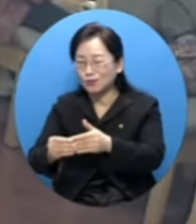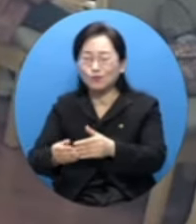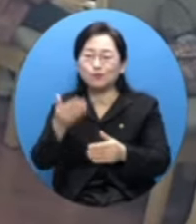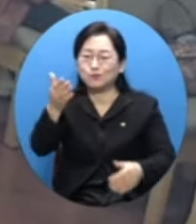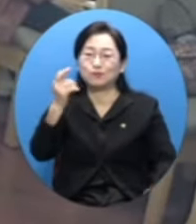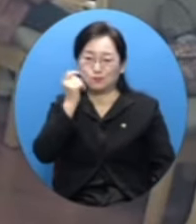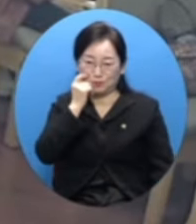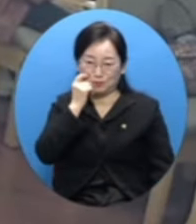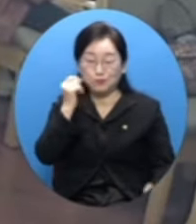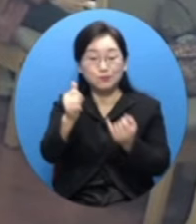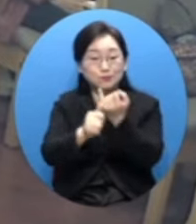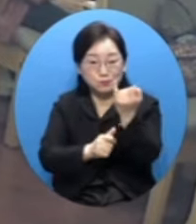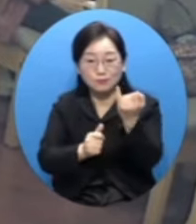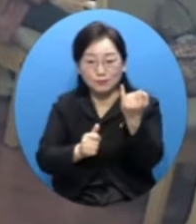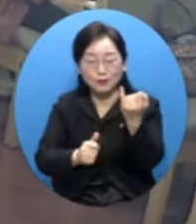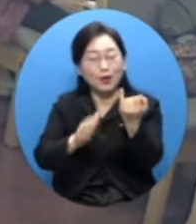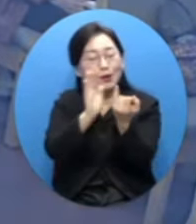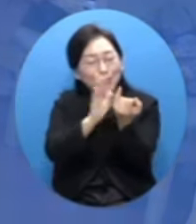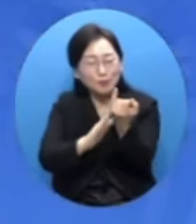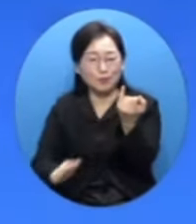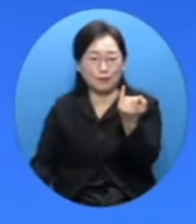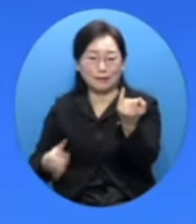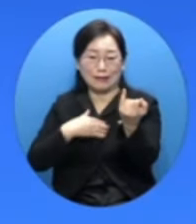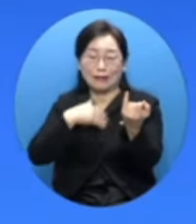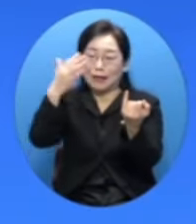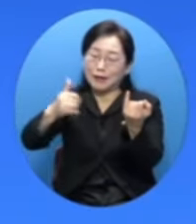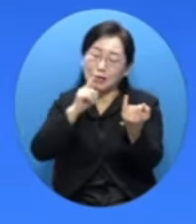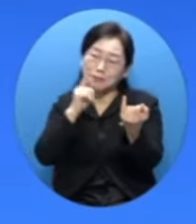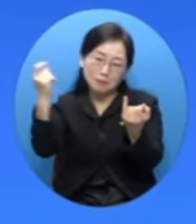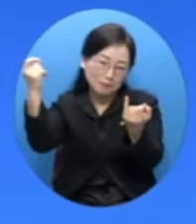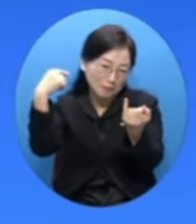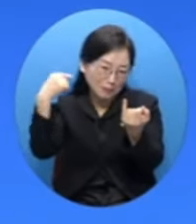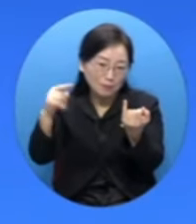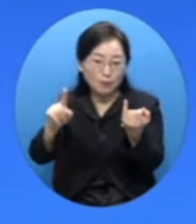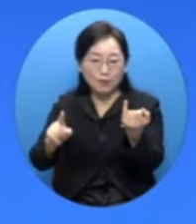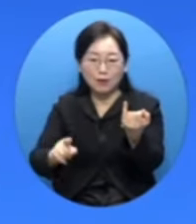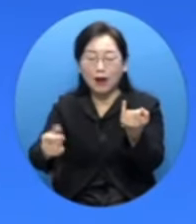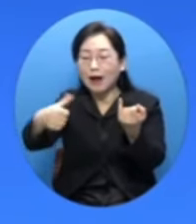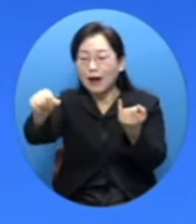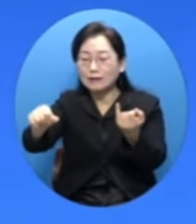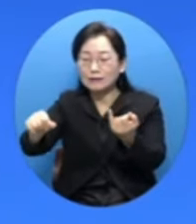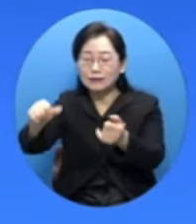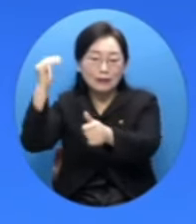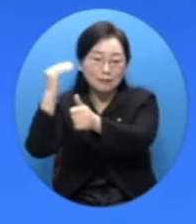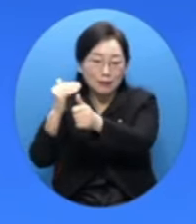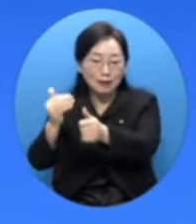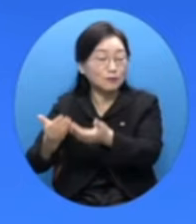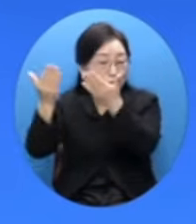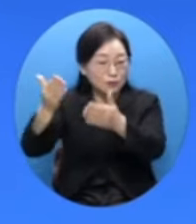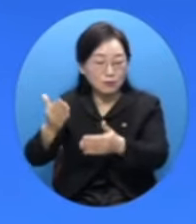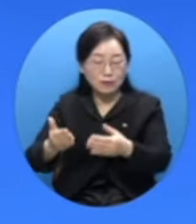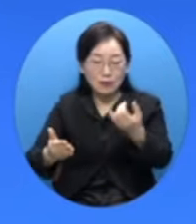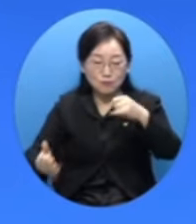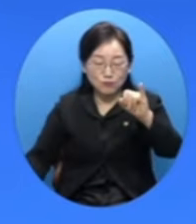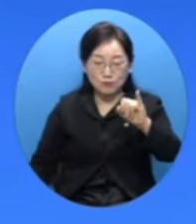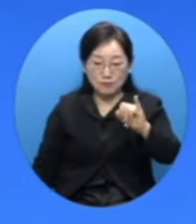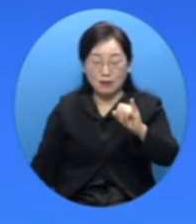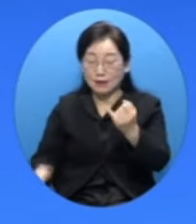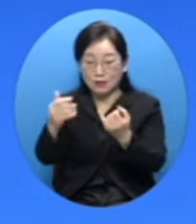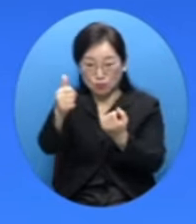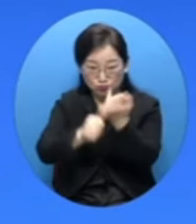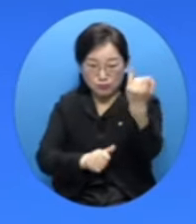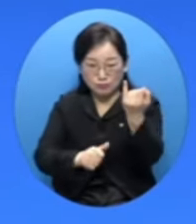그 아내에게 여보 여보 내가 하나님 음성을 들었는데 이삭을 데리고 와서 번제로 바치래. 그러면 아마 사례가 그랬을